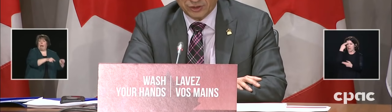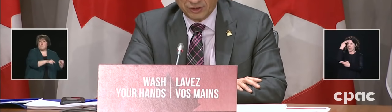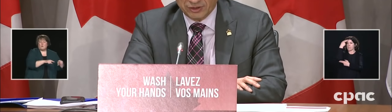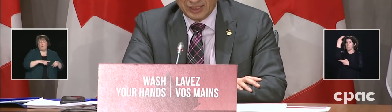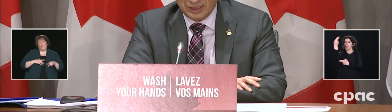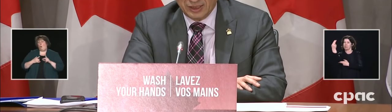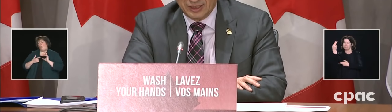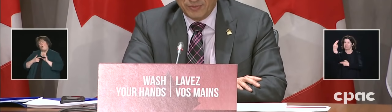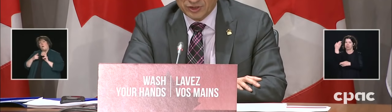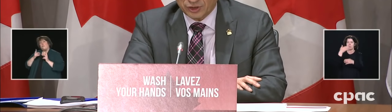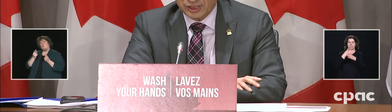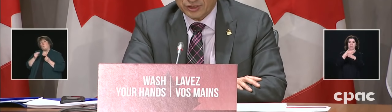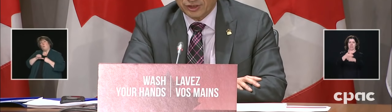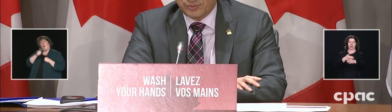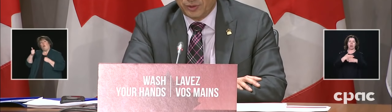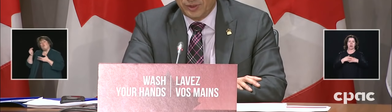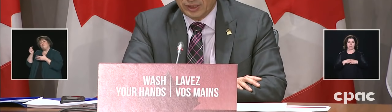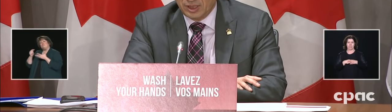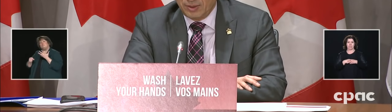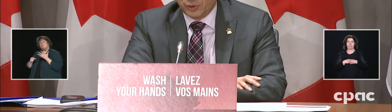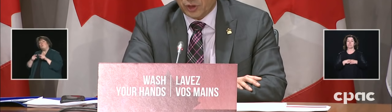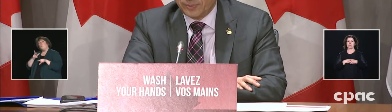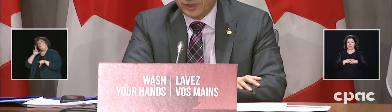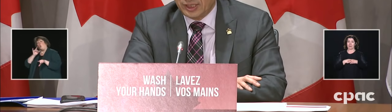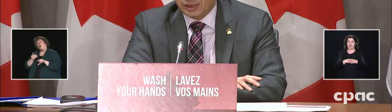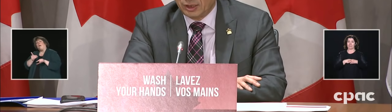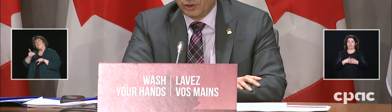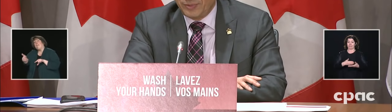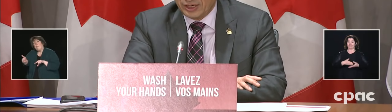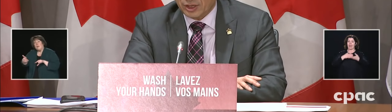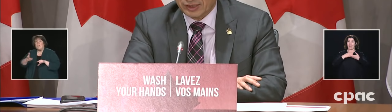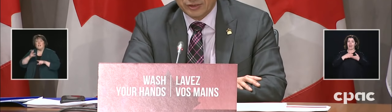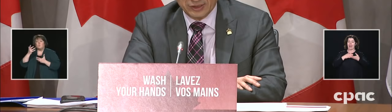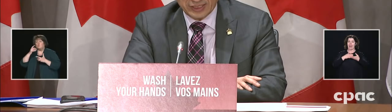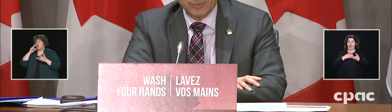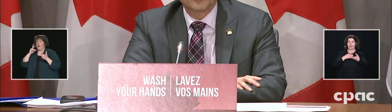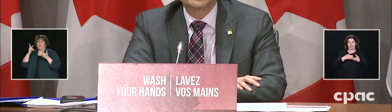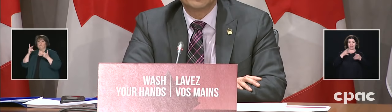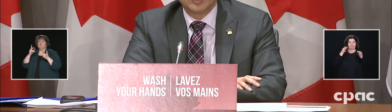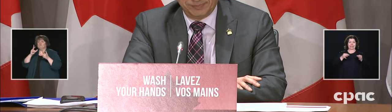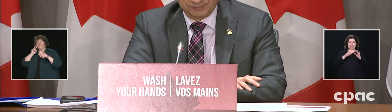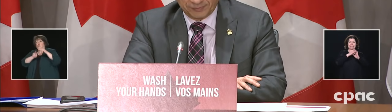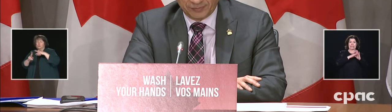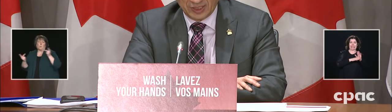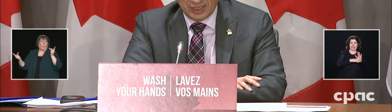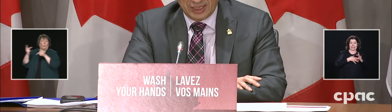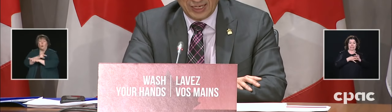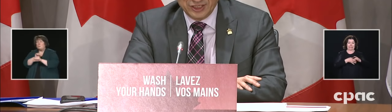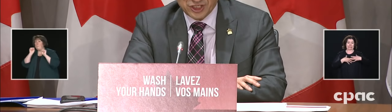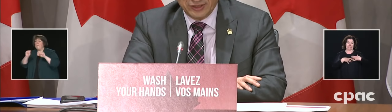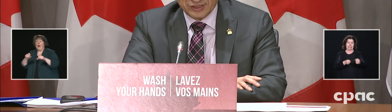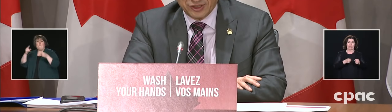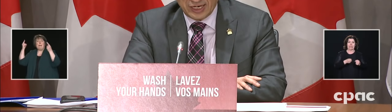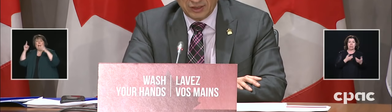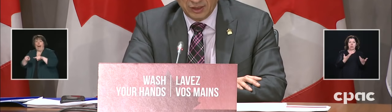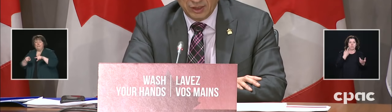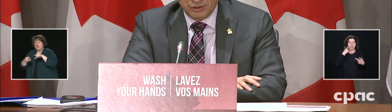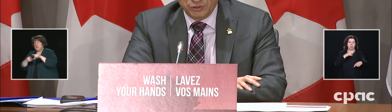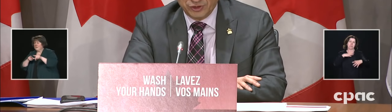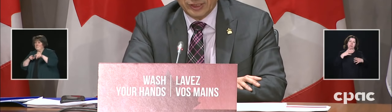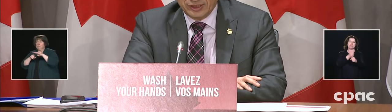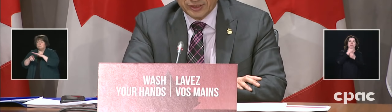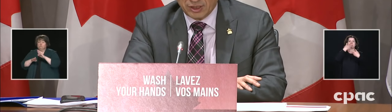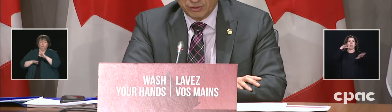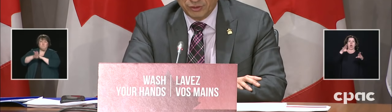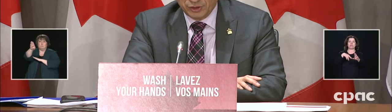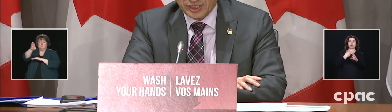et d'orienter les mesures de santé publique pour obtenir le meilleur résultat possible. À l'échelle nationale,